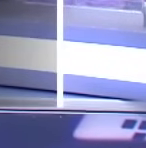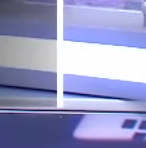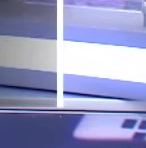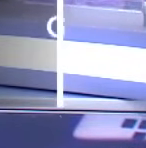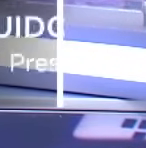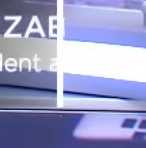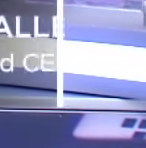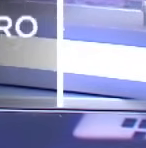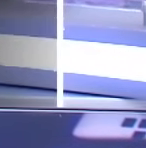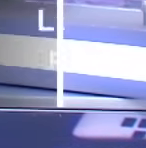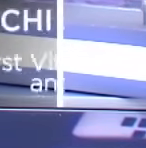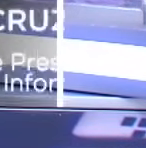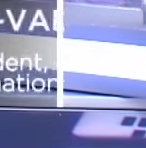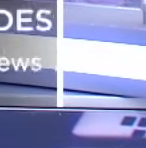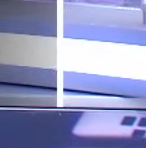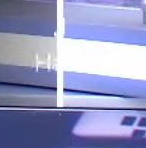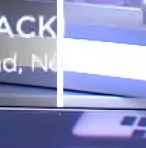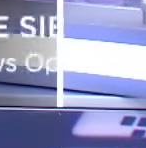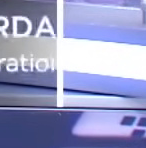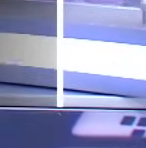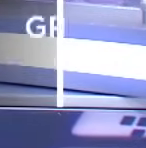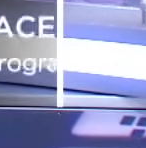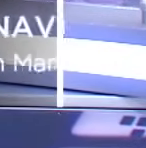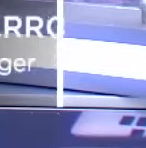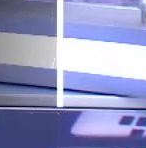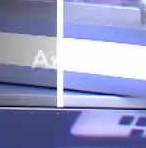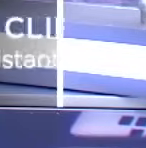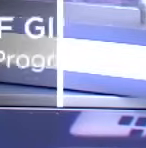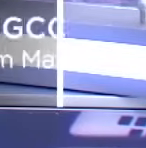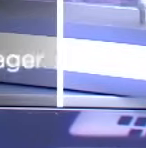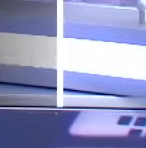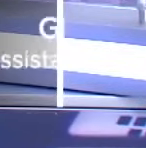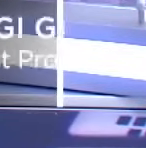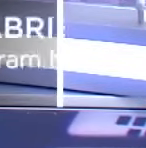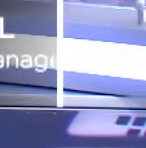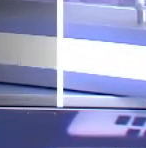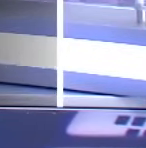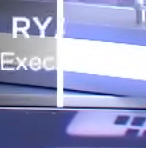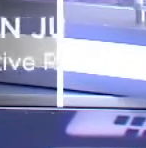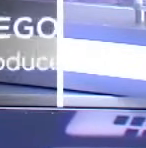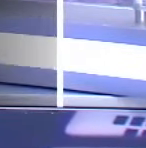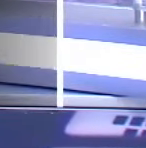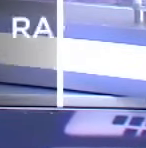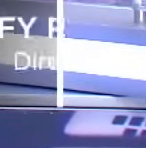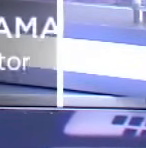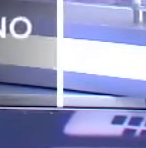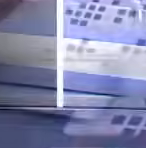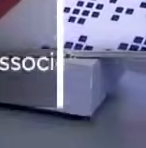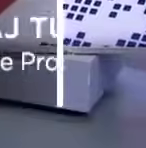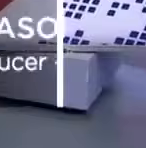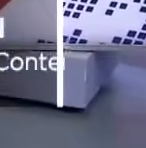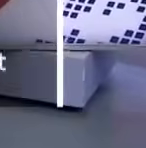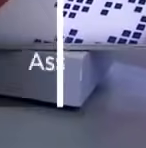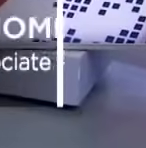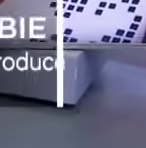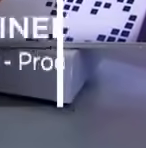paghubog ng matalinong opinion. Kami yung kasangga sa pagbabalita. Ako po si Mayan Los Baños. Ako lang po si Adlingao. Magandang gabi.